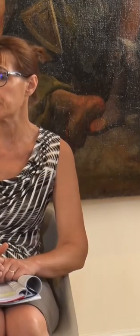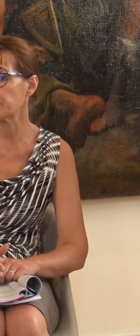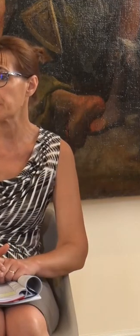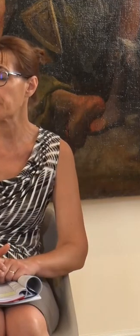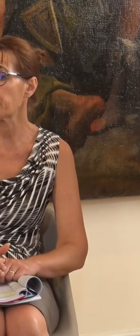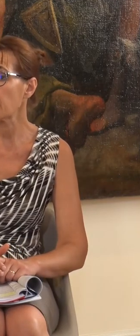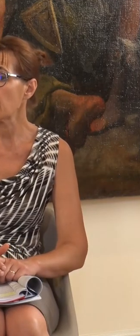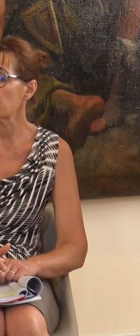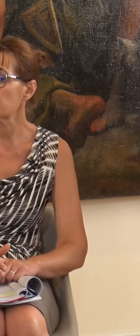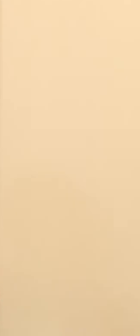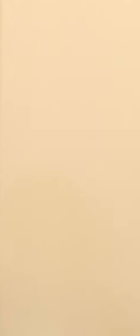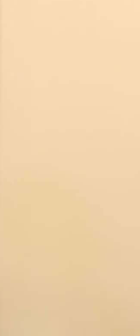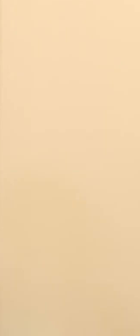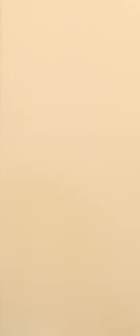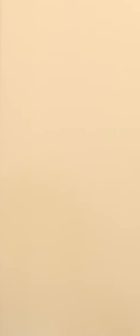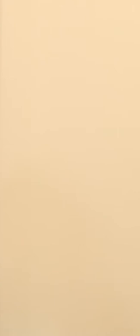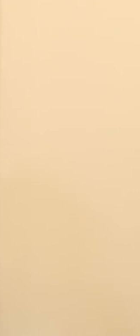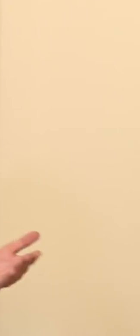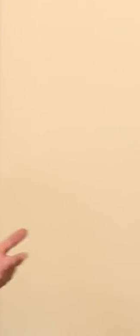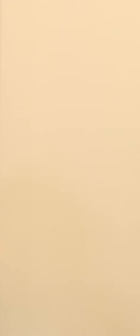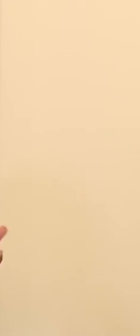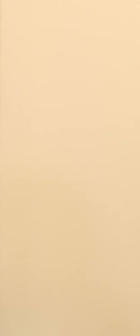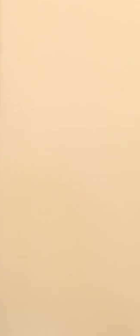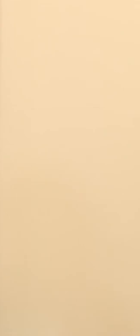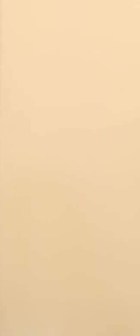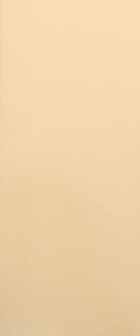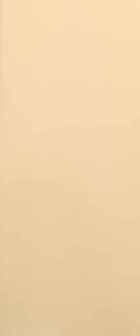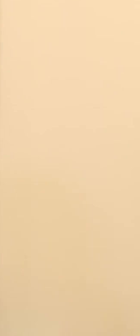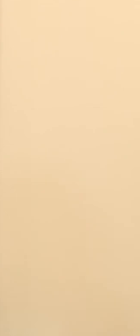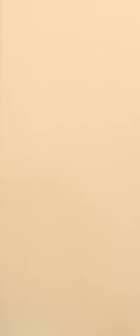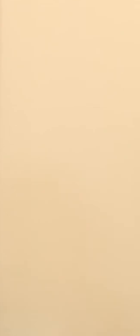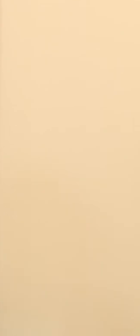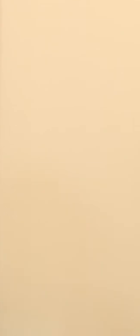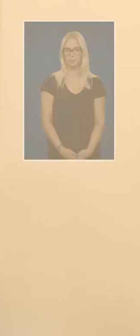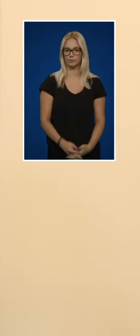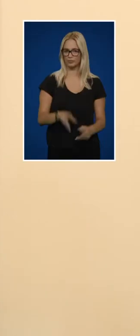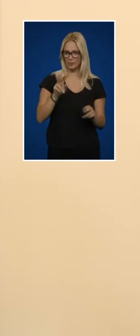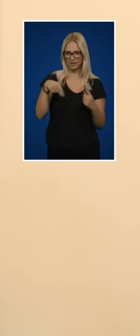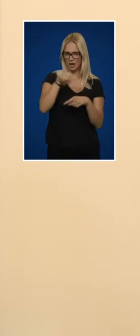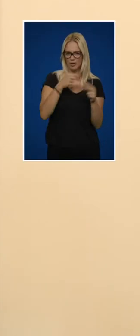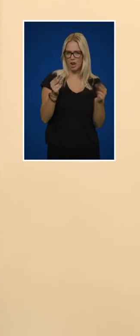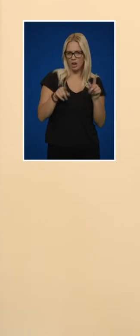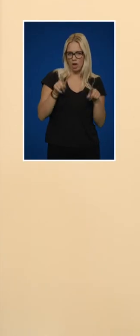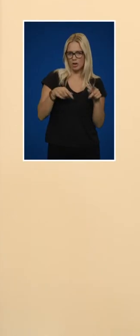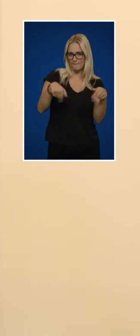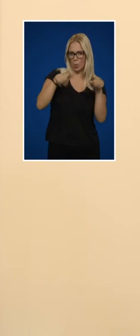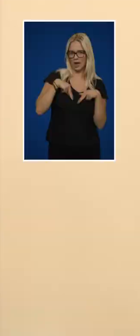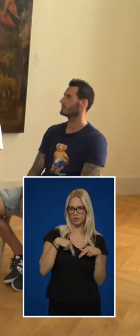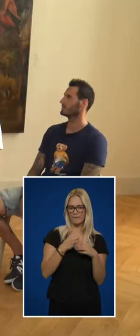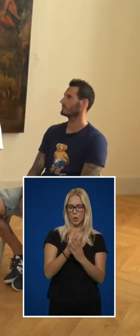dvorište. Imate li neke povratne informacije? Kako je komunikacija s građanima? Pa imamo